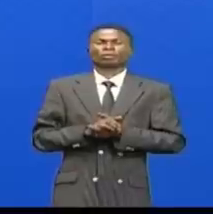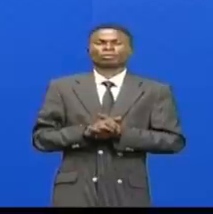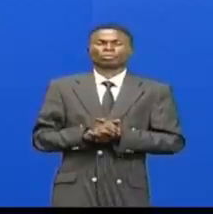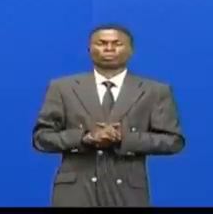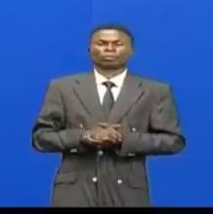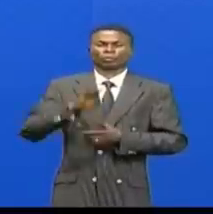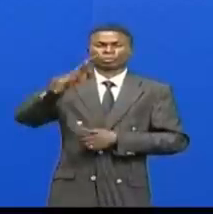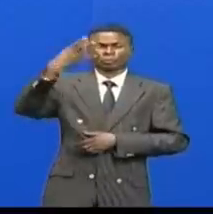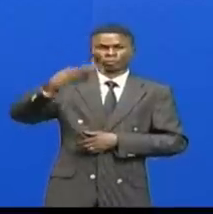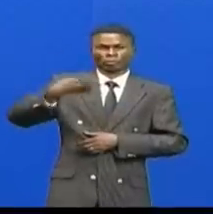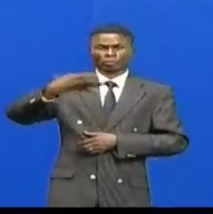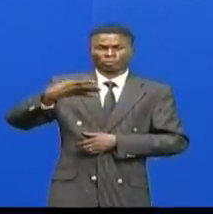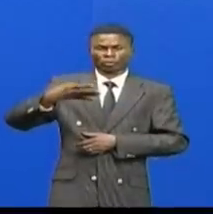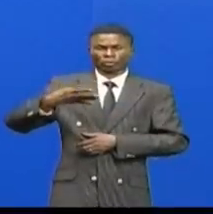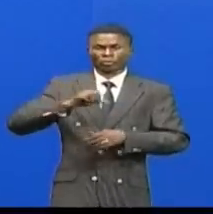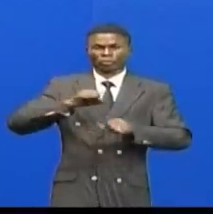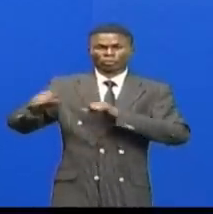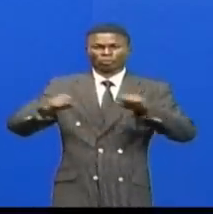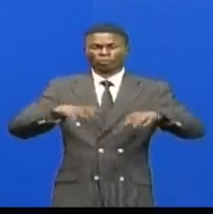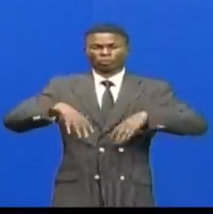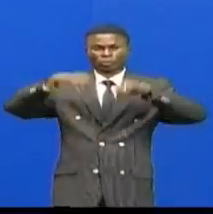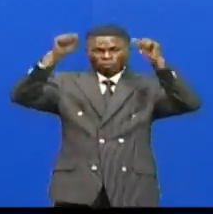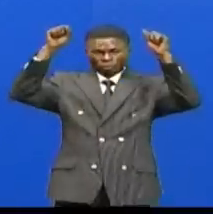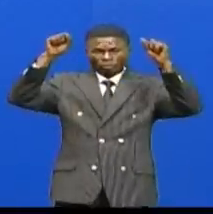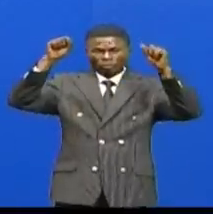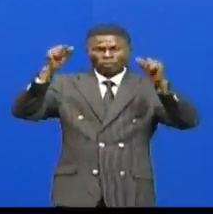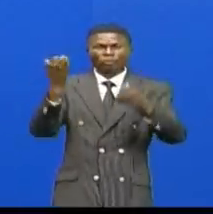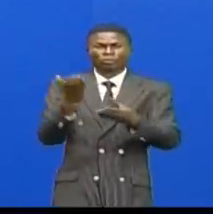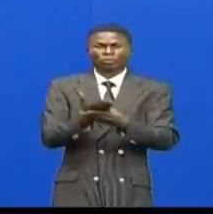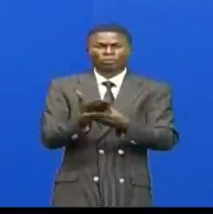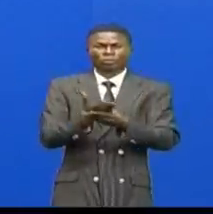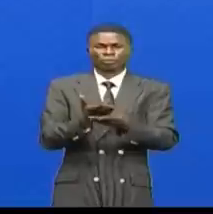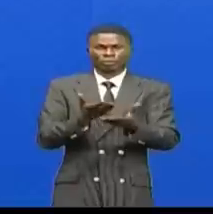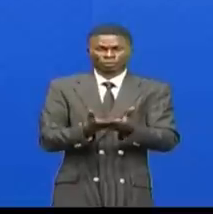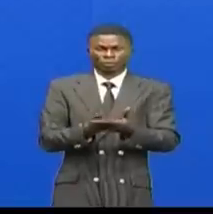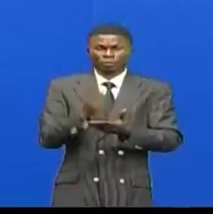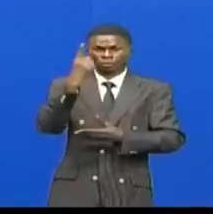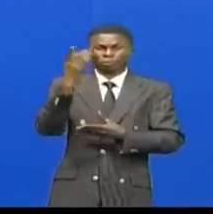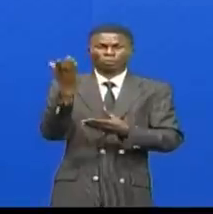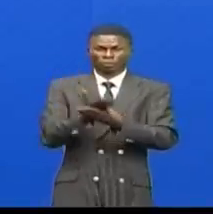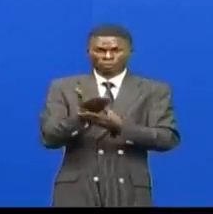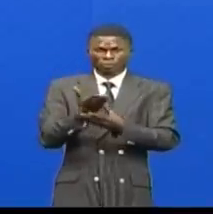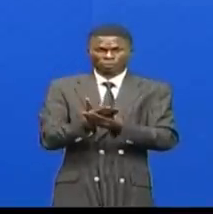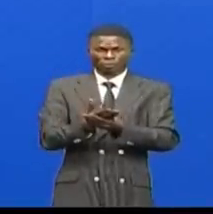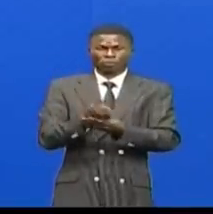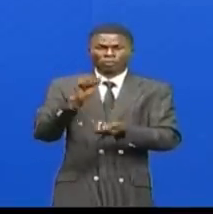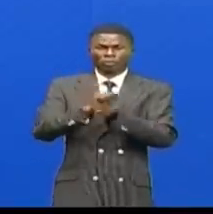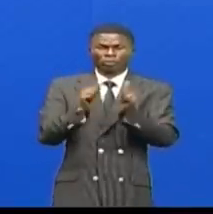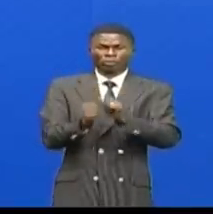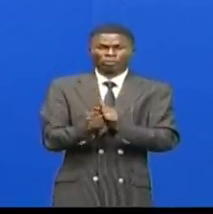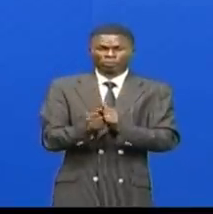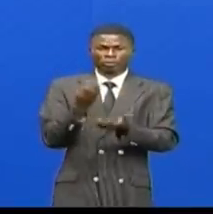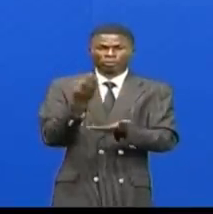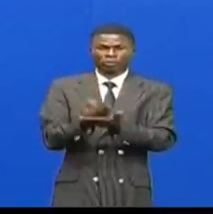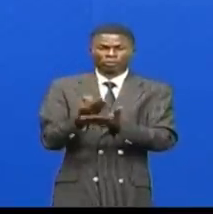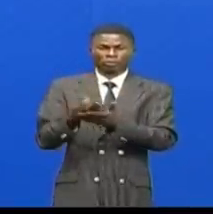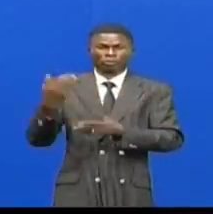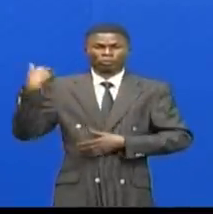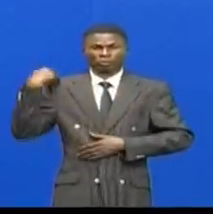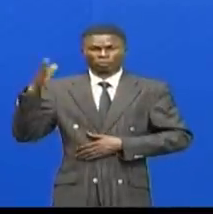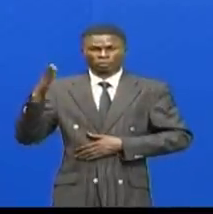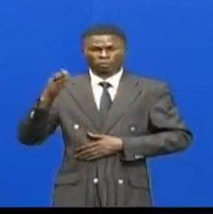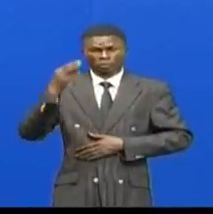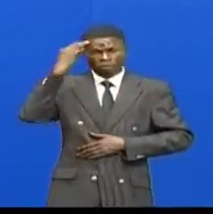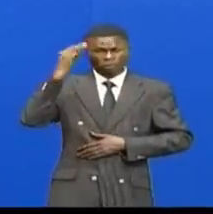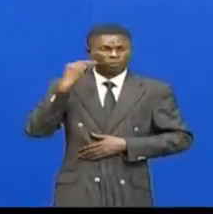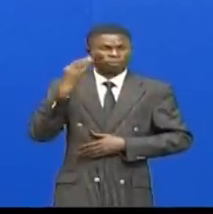Quatrième point, examen et adoption des dossiers. Un dossier. Situation des finances publiques. Le ministre